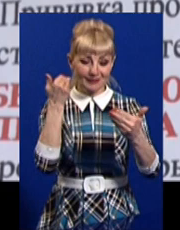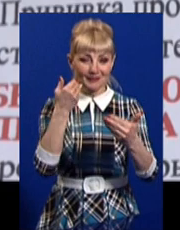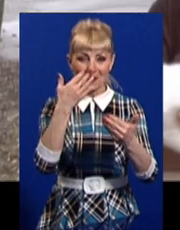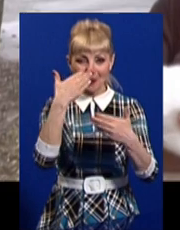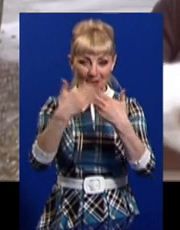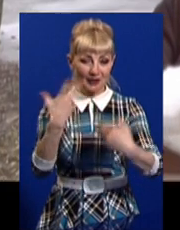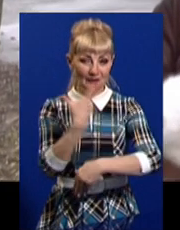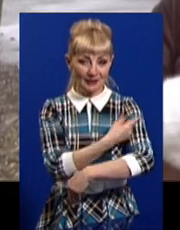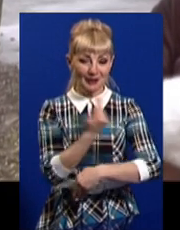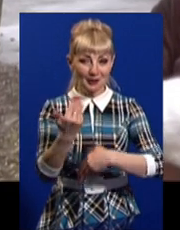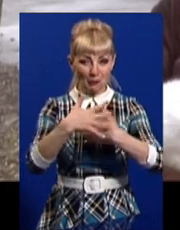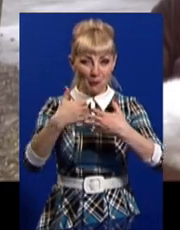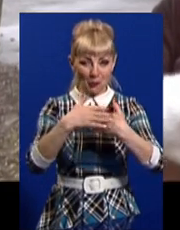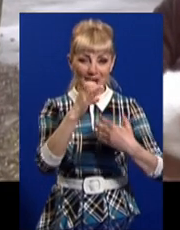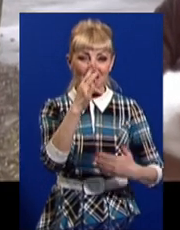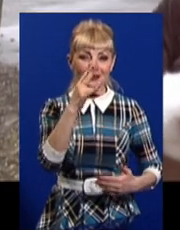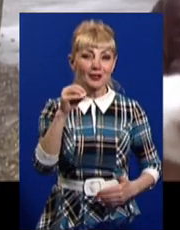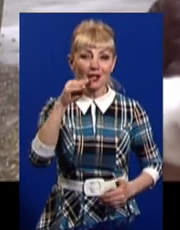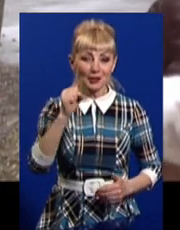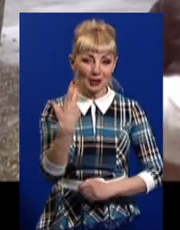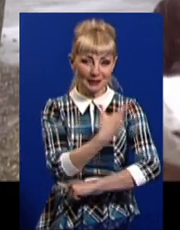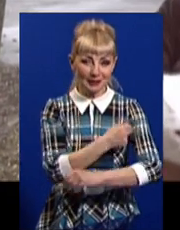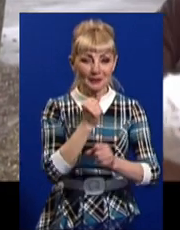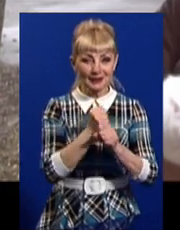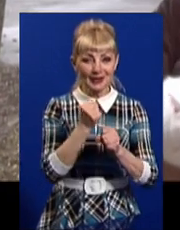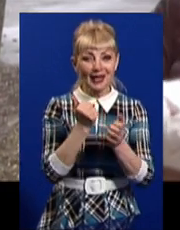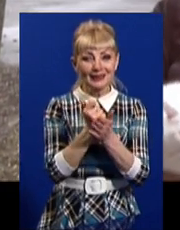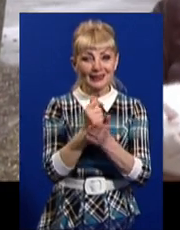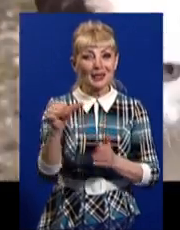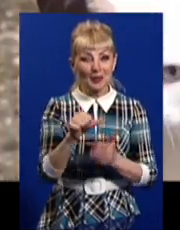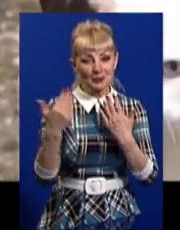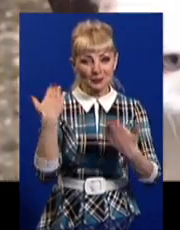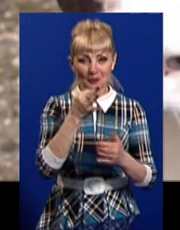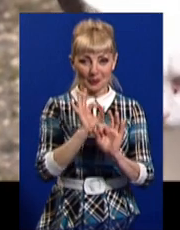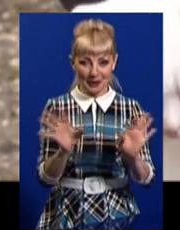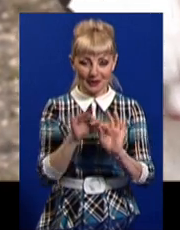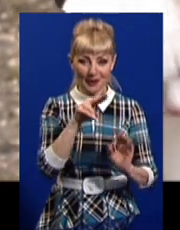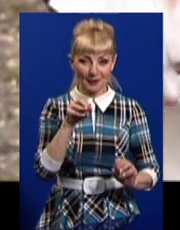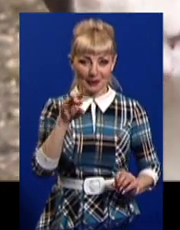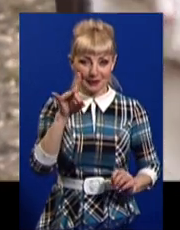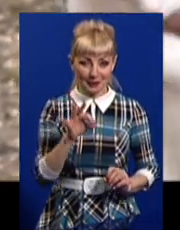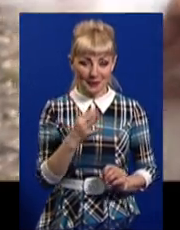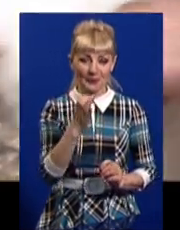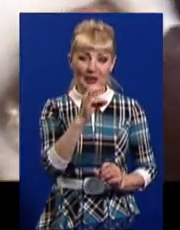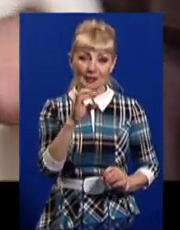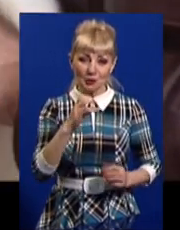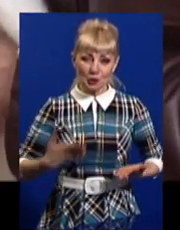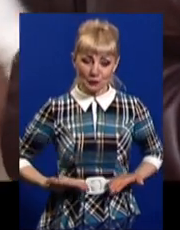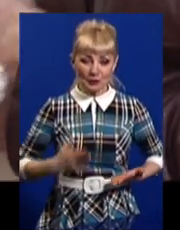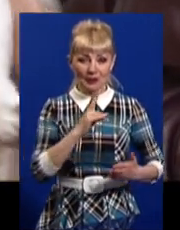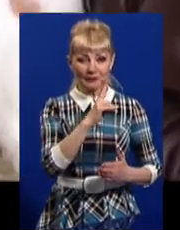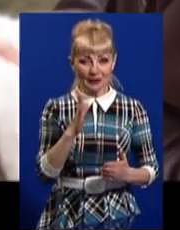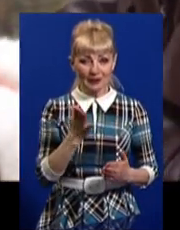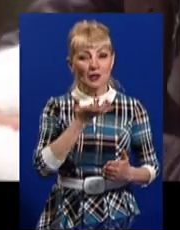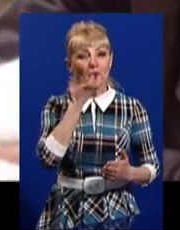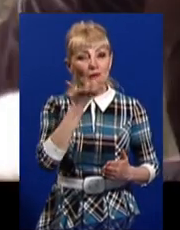вакцинації. Його кішці, Снежі, щеплення зробили кілька хвилин тому, розповідає Петро. Зазвичай Снежа живе в квартирі. В теплу